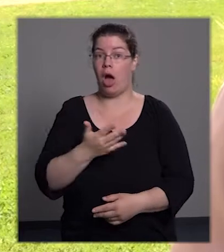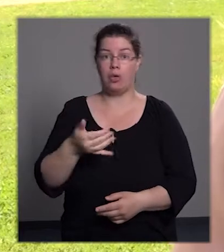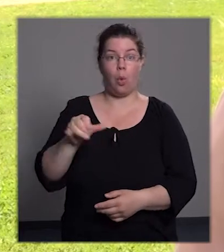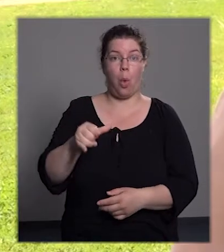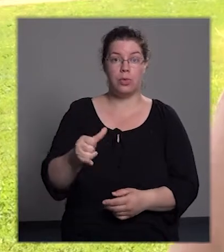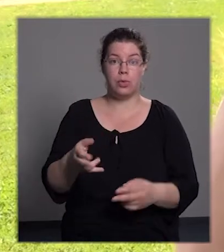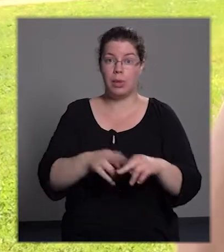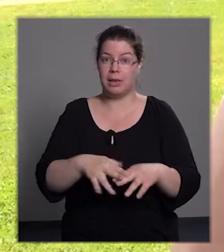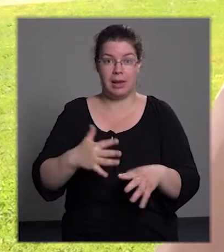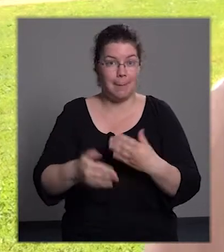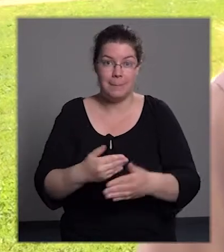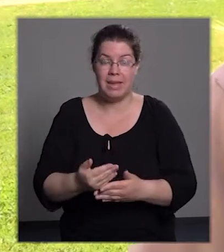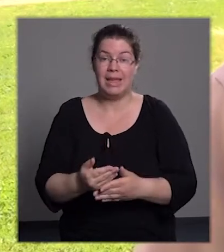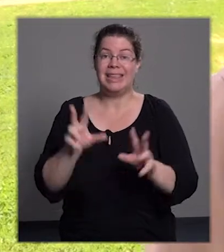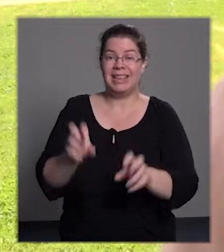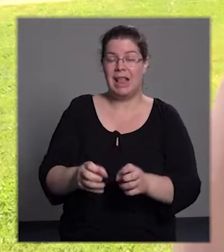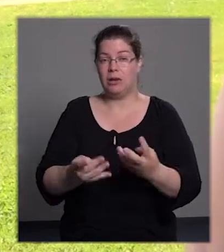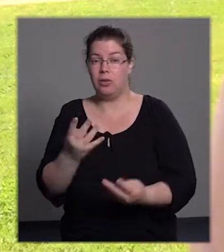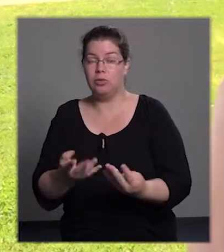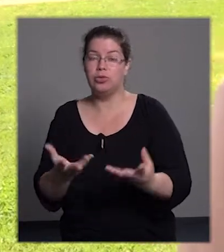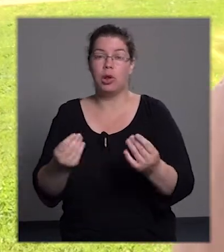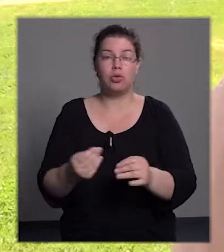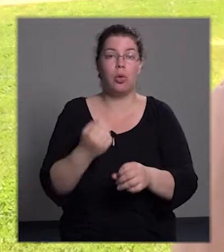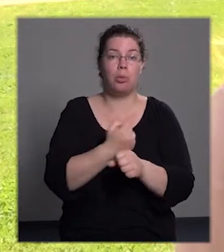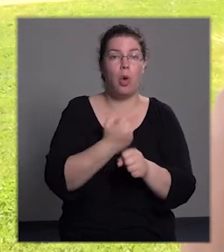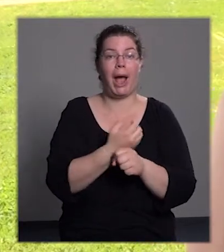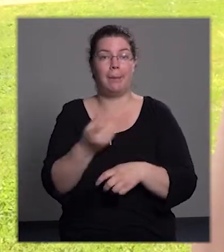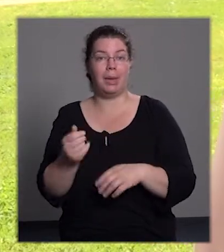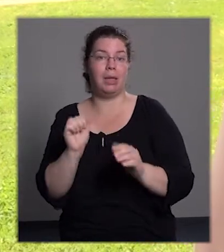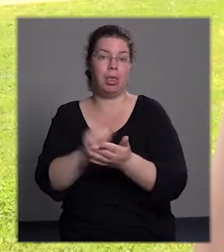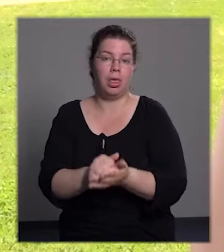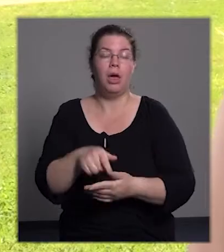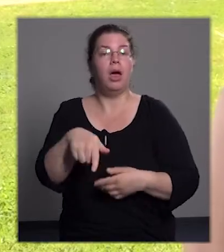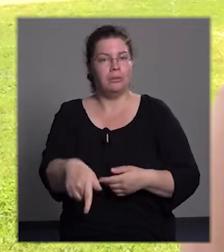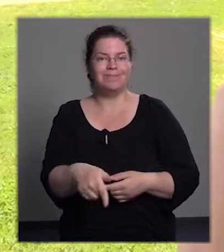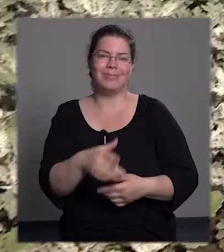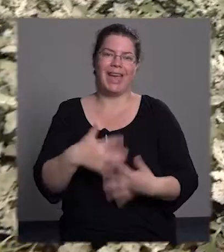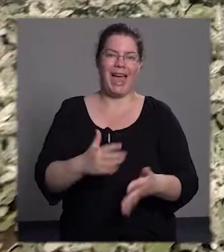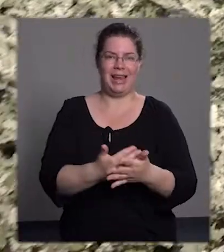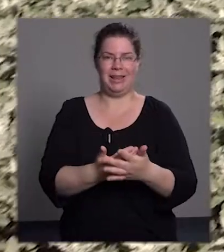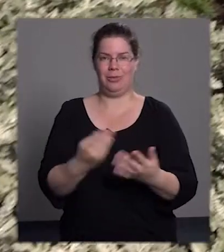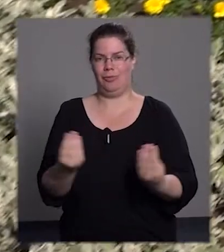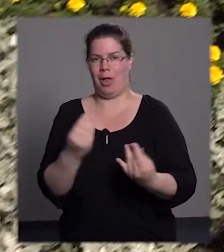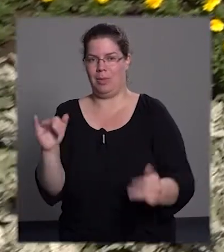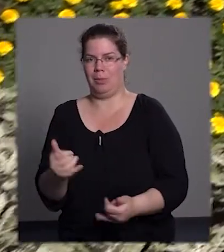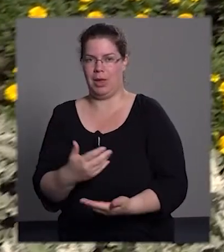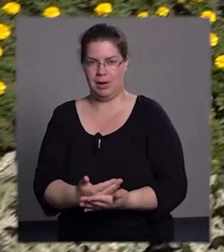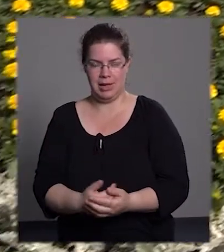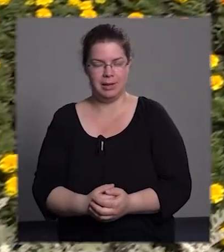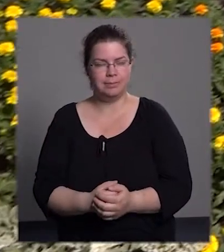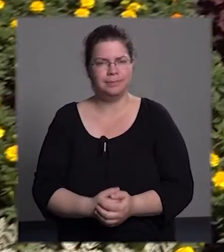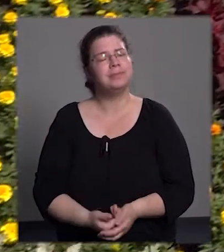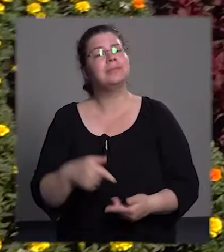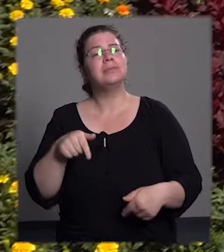fű kiszárad, annyi sok munkát és pénzt beleöltünk, hogy kár lenne érte, hogy valami baja legyen. És az